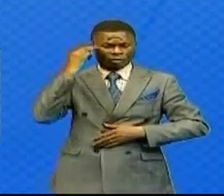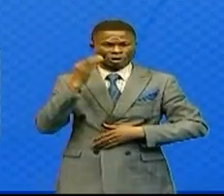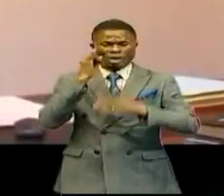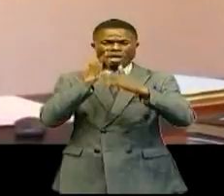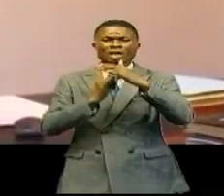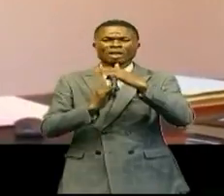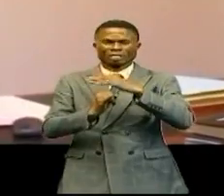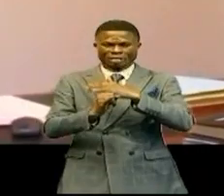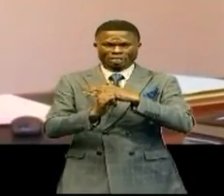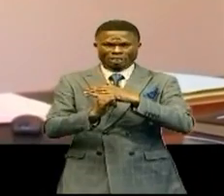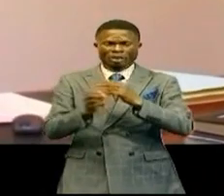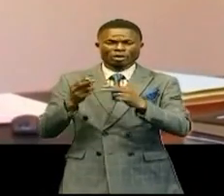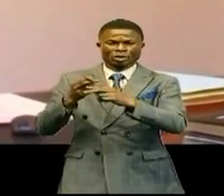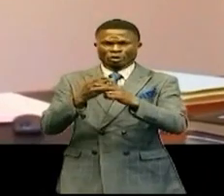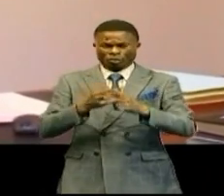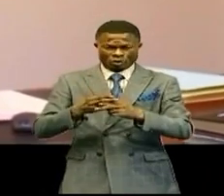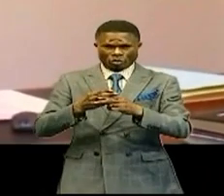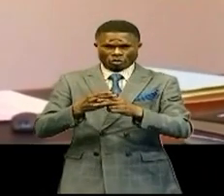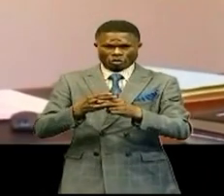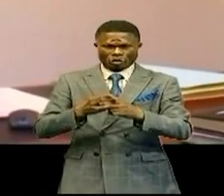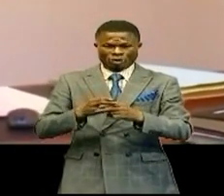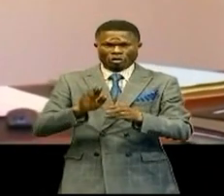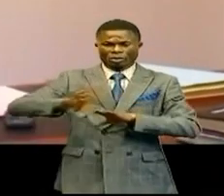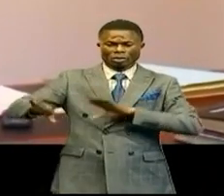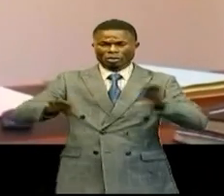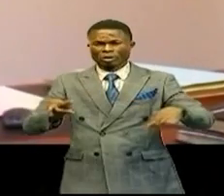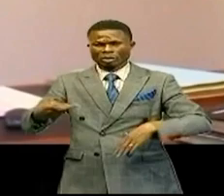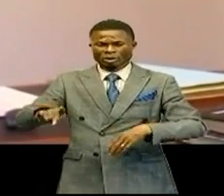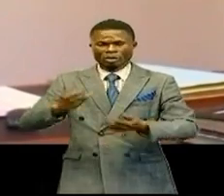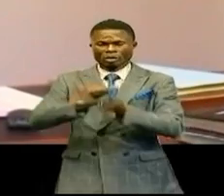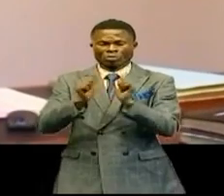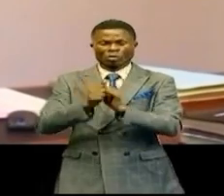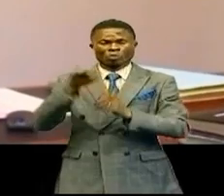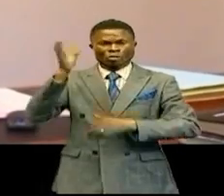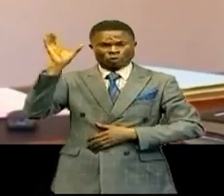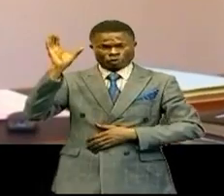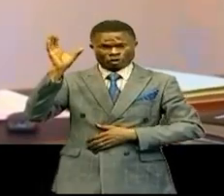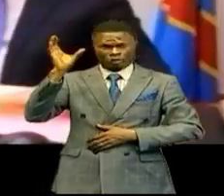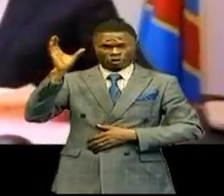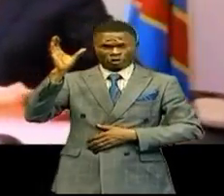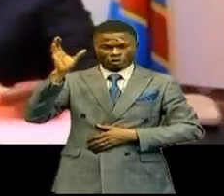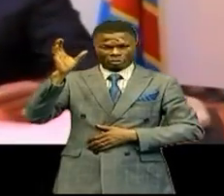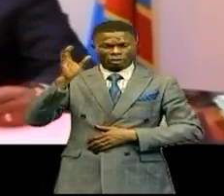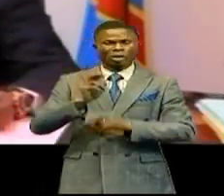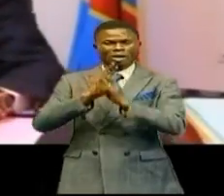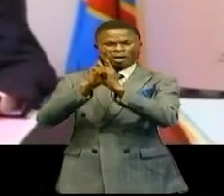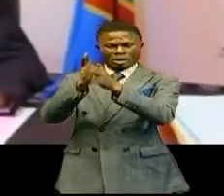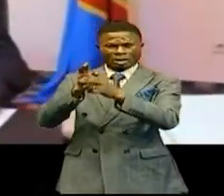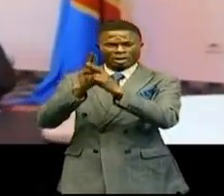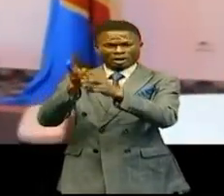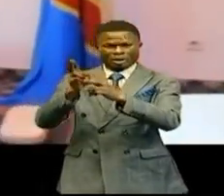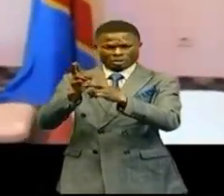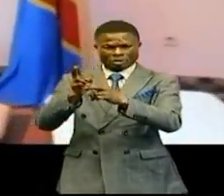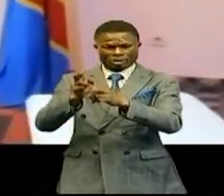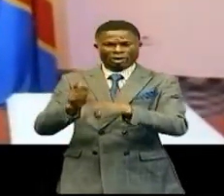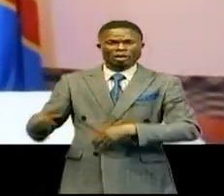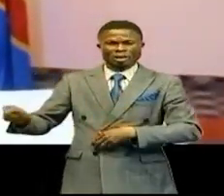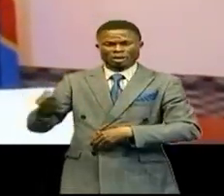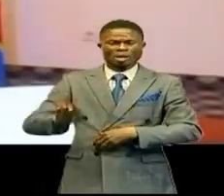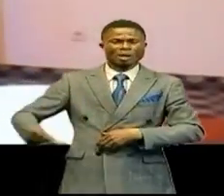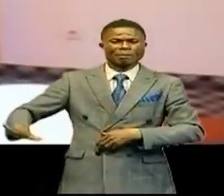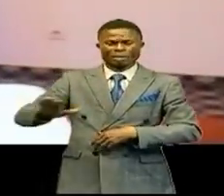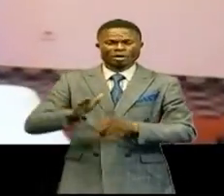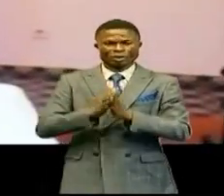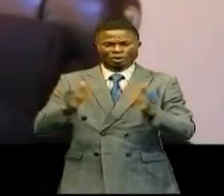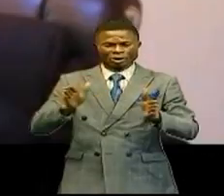l'Intérieur, Sécurité, Décentralisation et Affaires coutumières a fait le tas du territoire national,